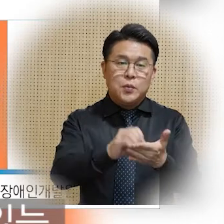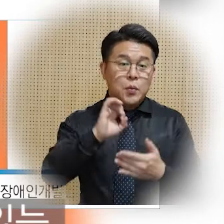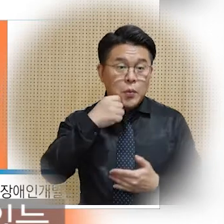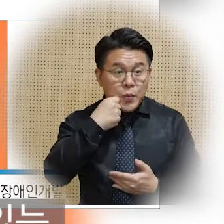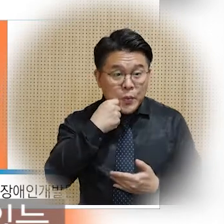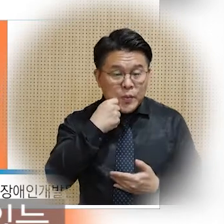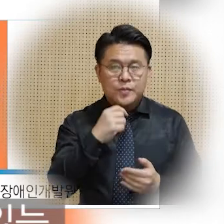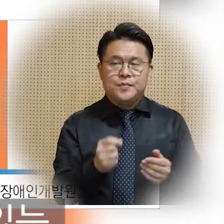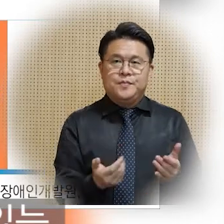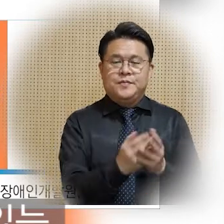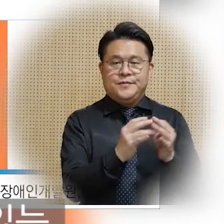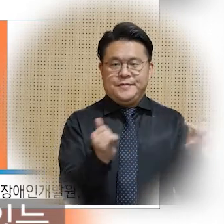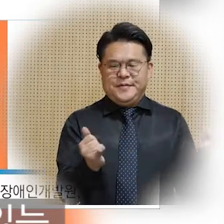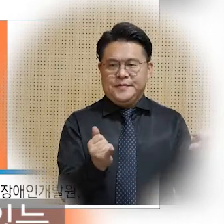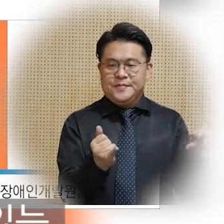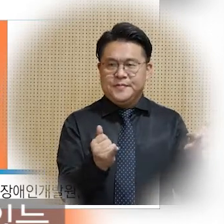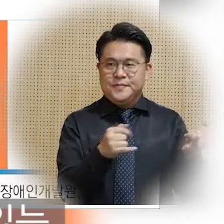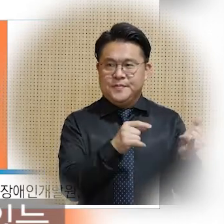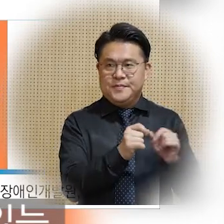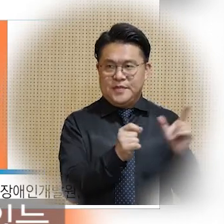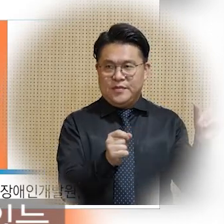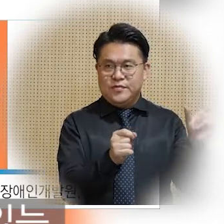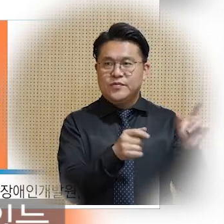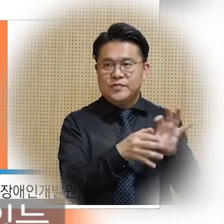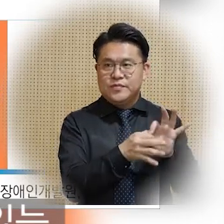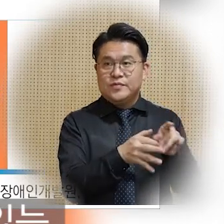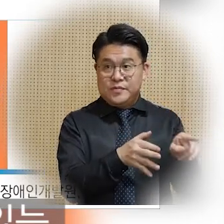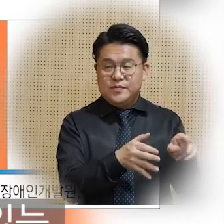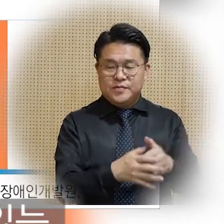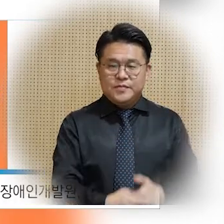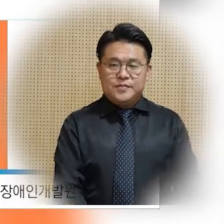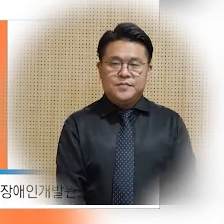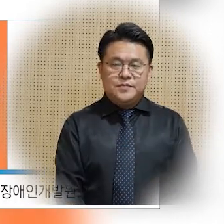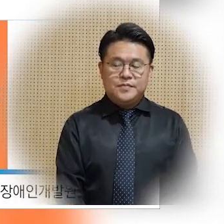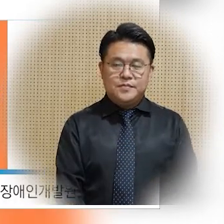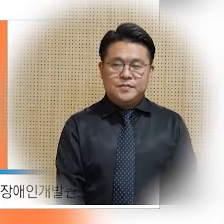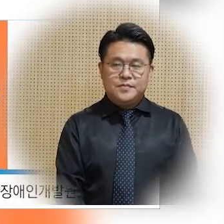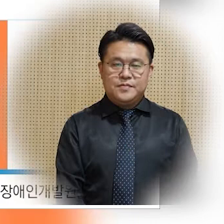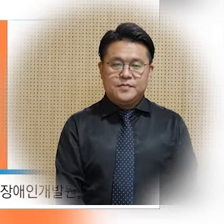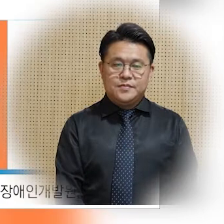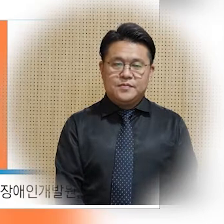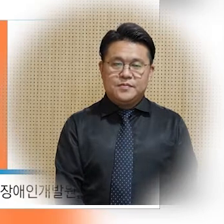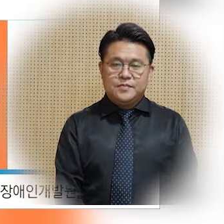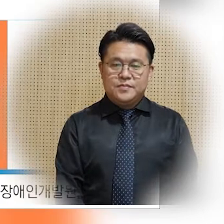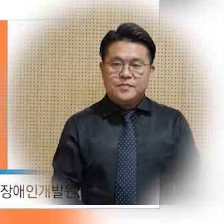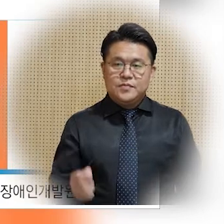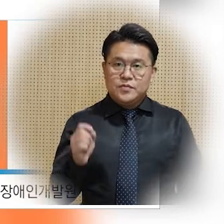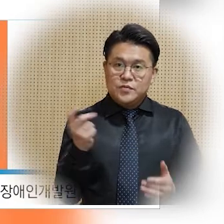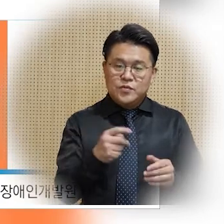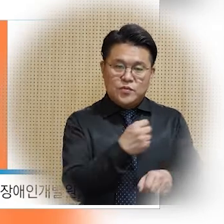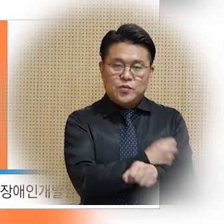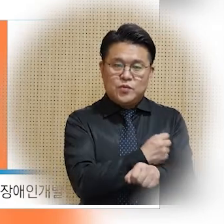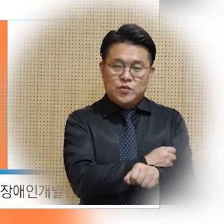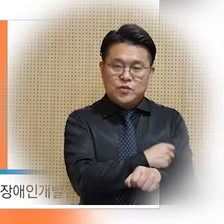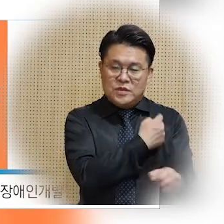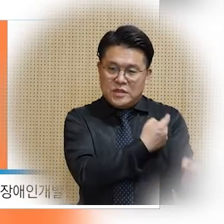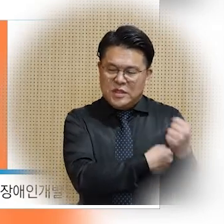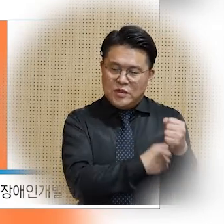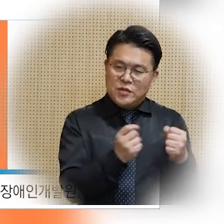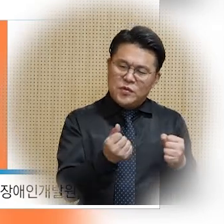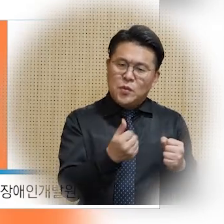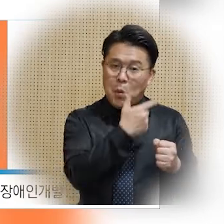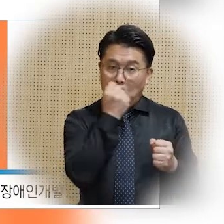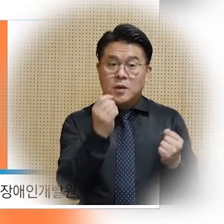어려움을 많이 겪고 있는 발달장애인분들이 주 대상이다라고 이제 보시면 될 것 같고요. 그분들의 이제 근로 능력이 아무래도 좀 많이 약하다